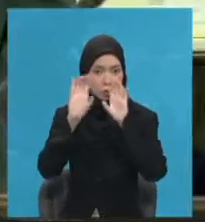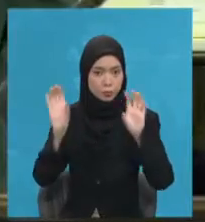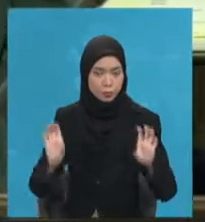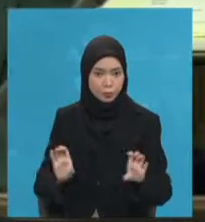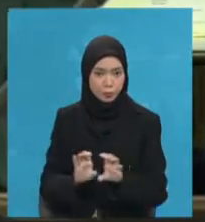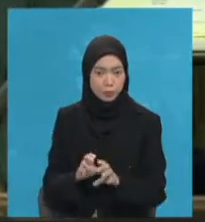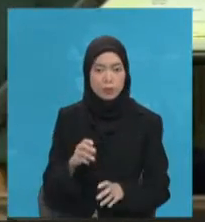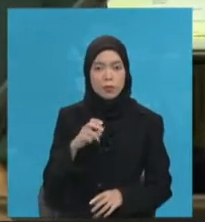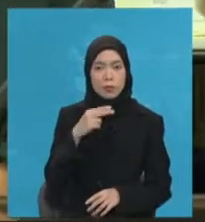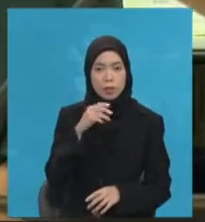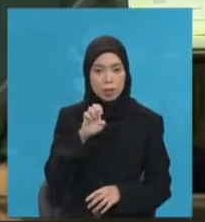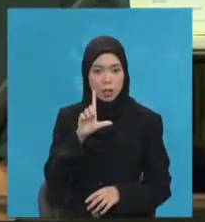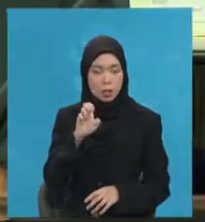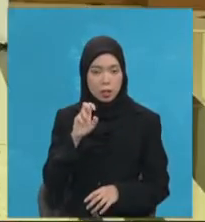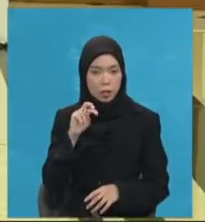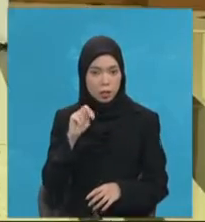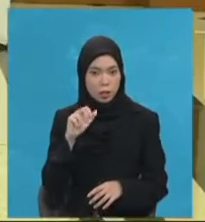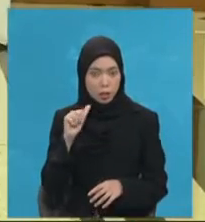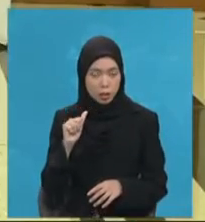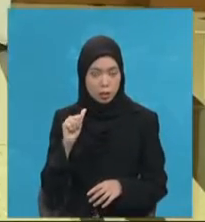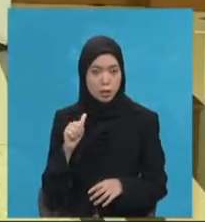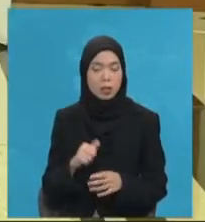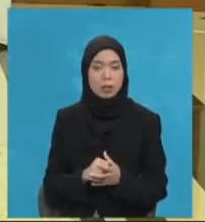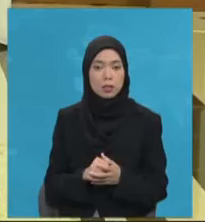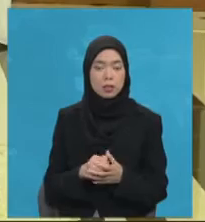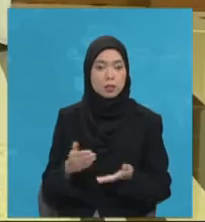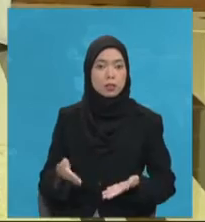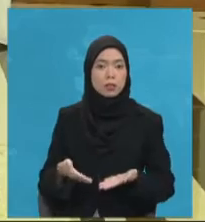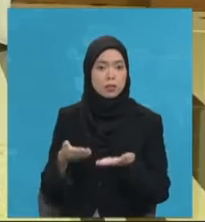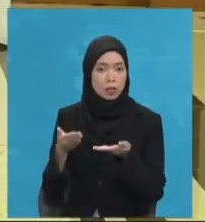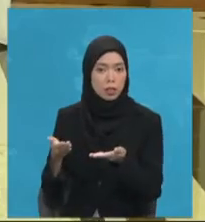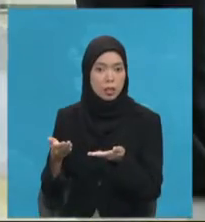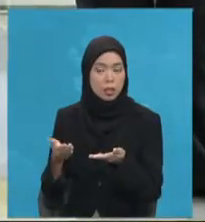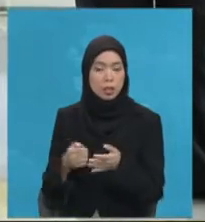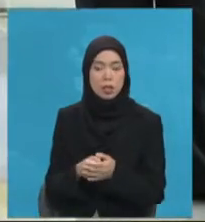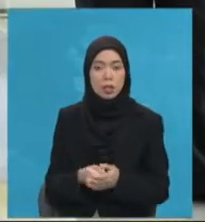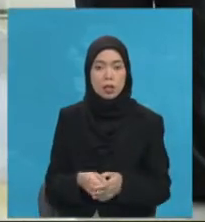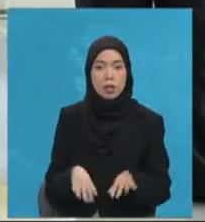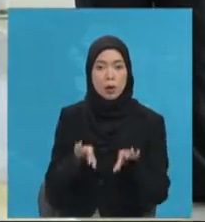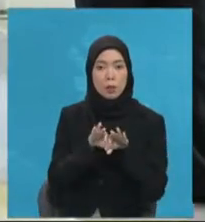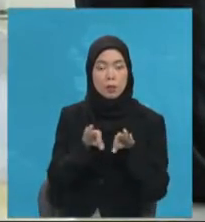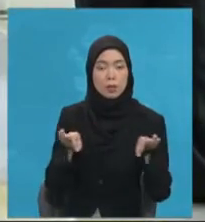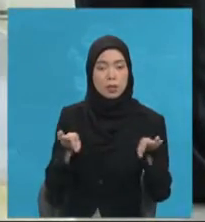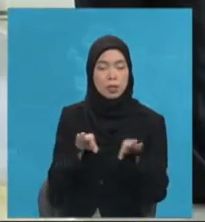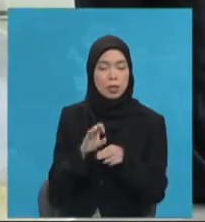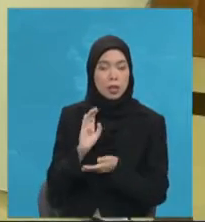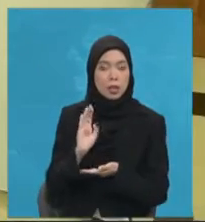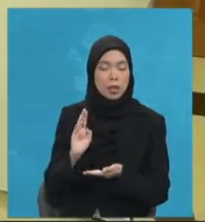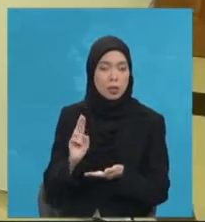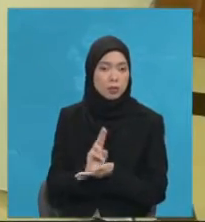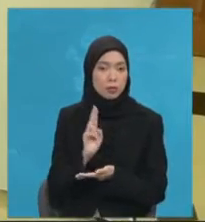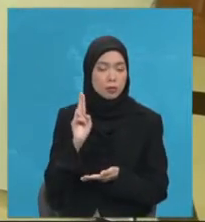Doktor Harlino Hurairah dan dokter Rosdiana Rosli dianugerahkan program beasiswa Pelawat Amerika Syarikat ASEAN